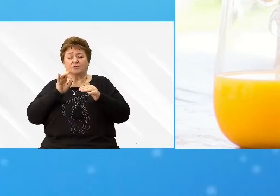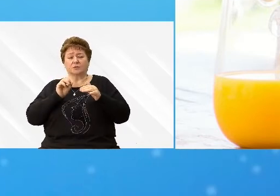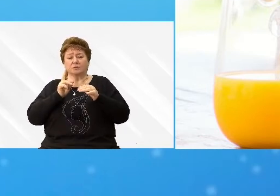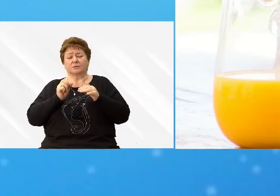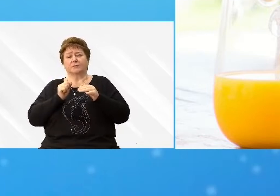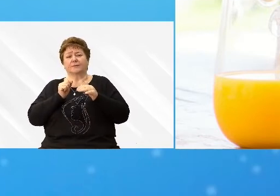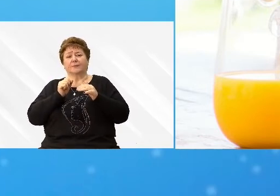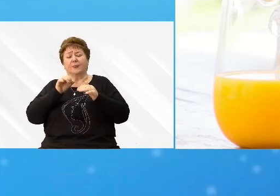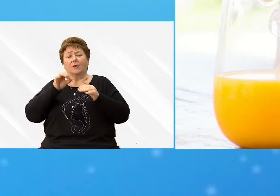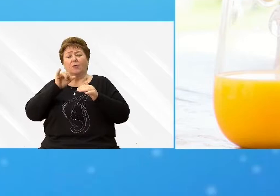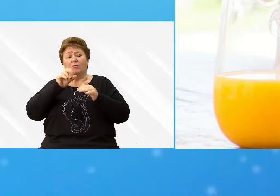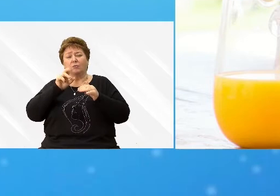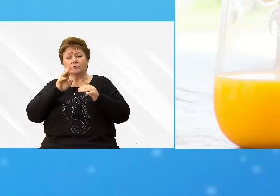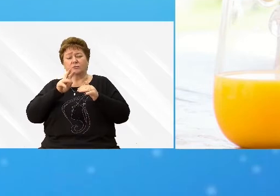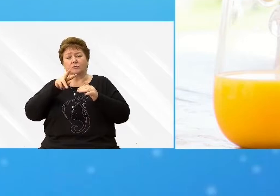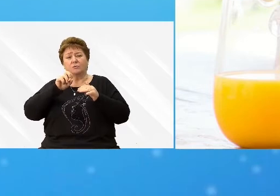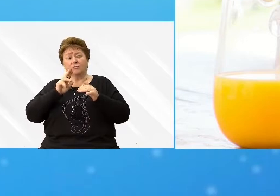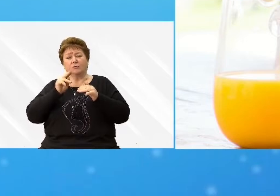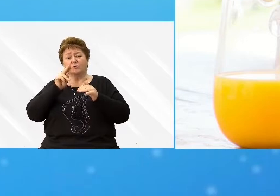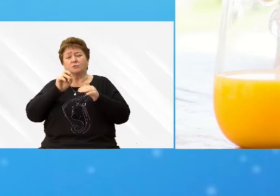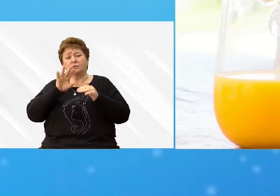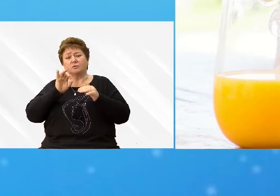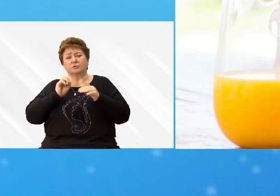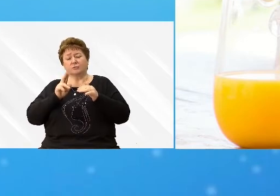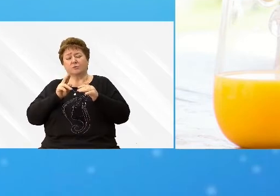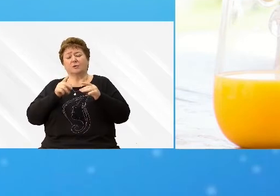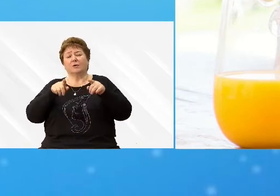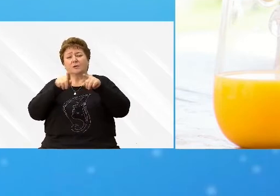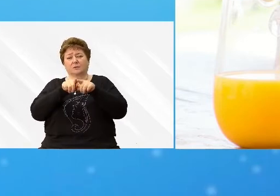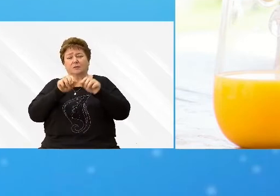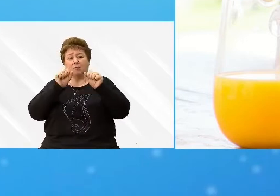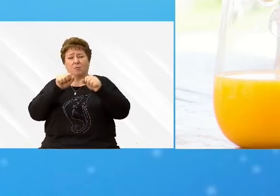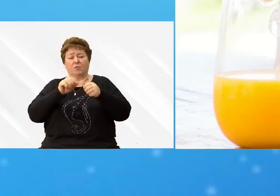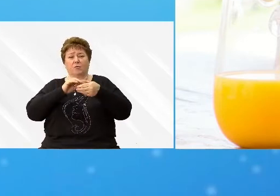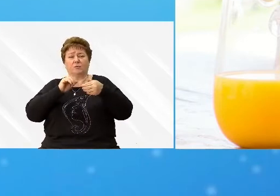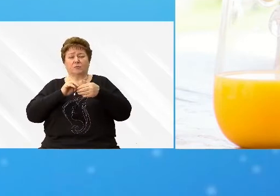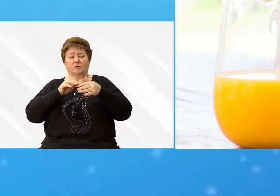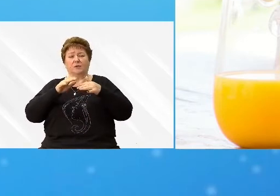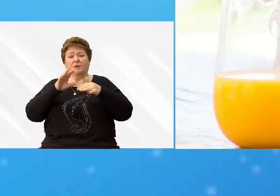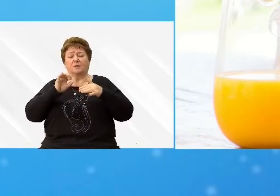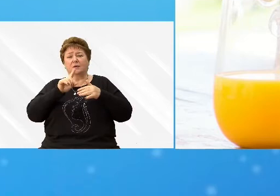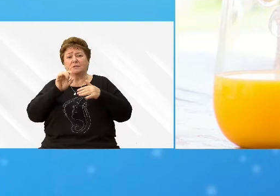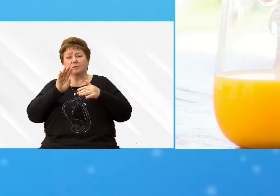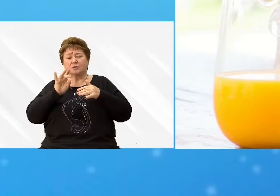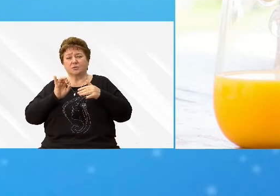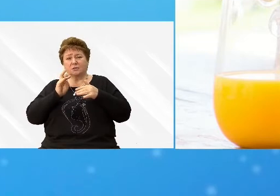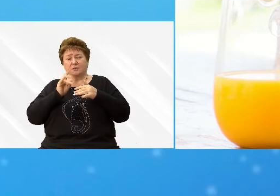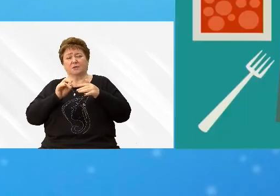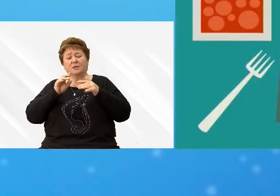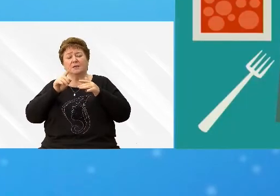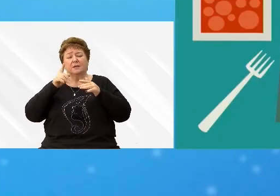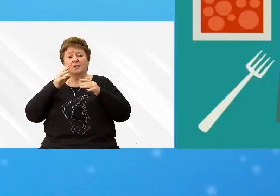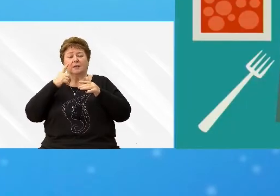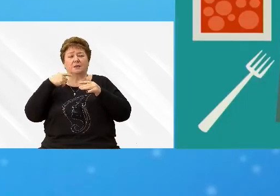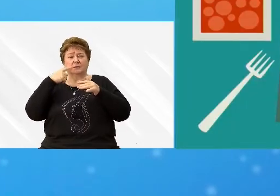перцем уксусом луком и чесноком они также могут вызвать раздражение слизистых оболочек